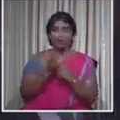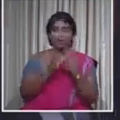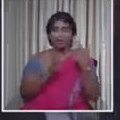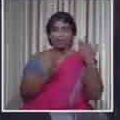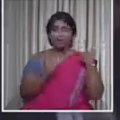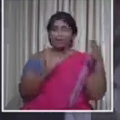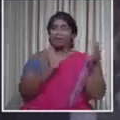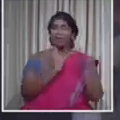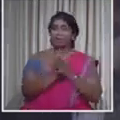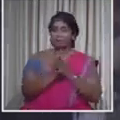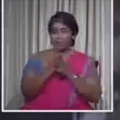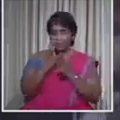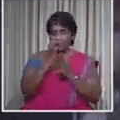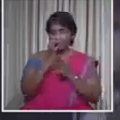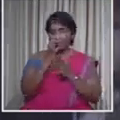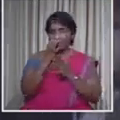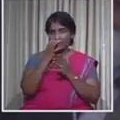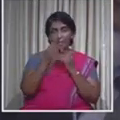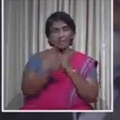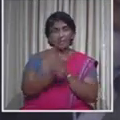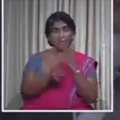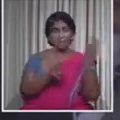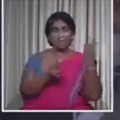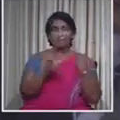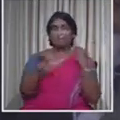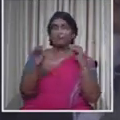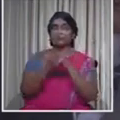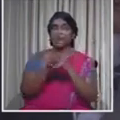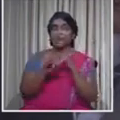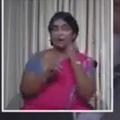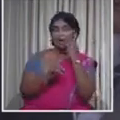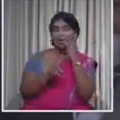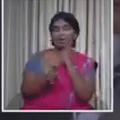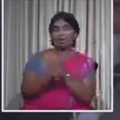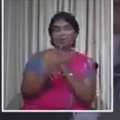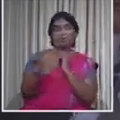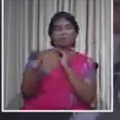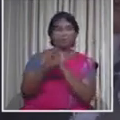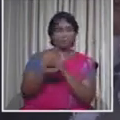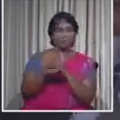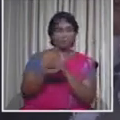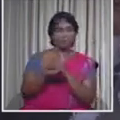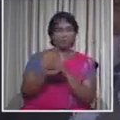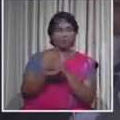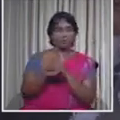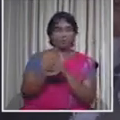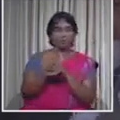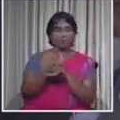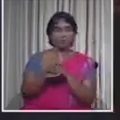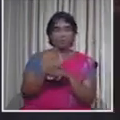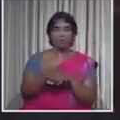මාත් එක වකවානුවේ මේ ගණිත ගුරුවරු විදිහට සම්බන්ධ වෙච්ච නොබල් මිනිස්ටර් රොෂාන් රණසිංහ